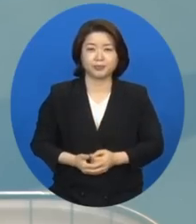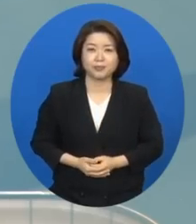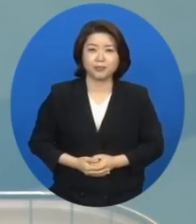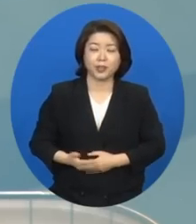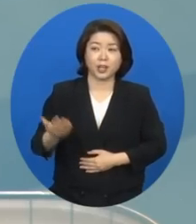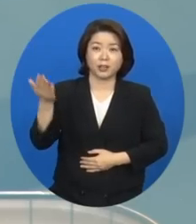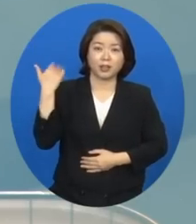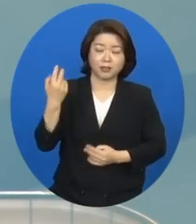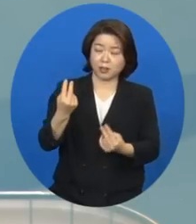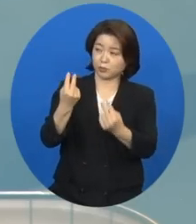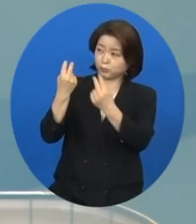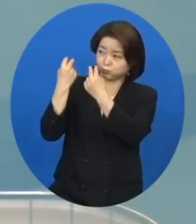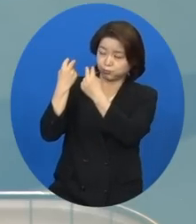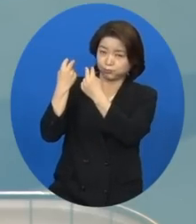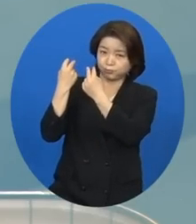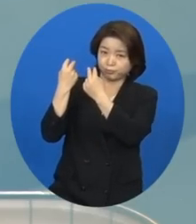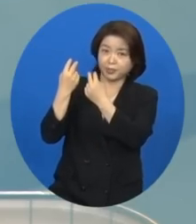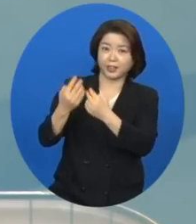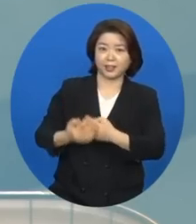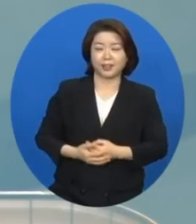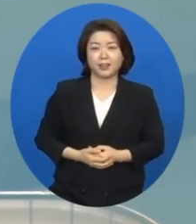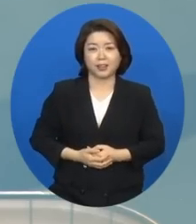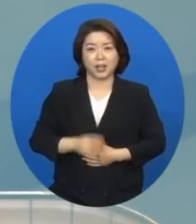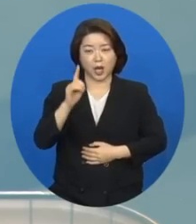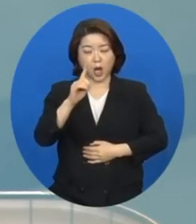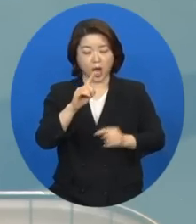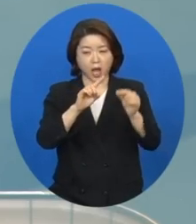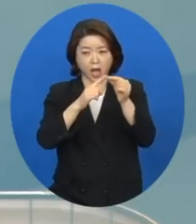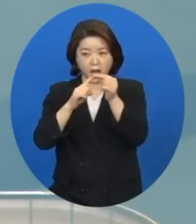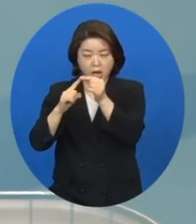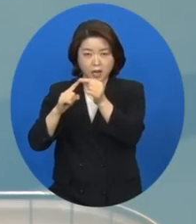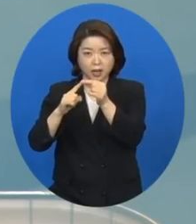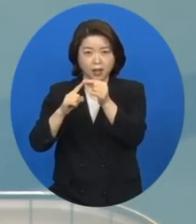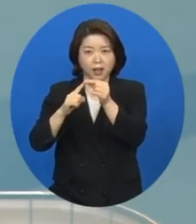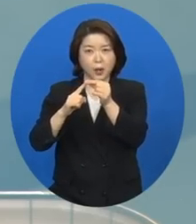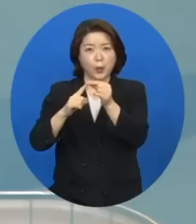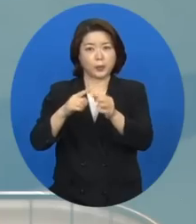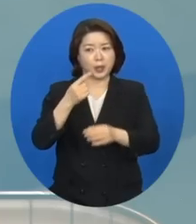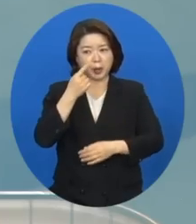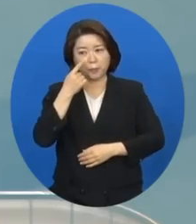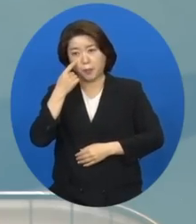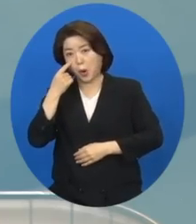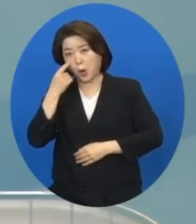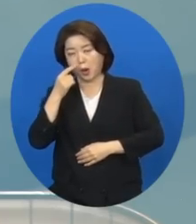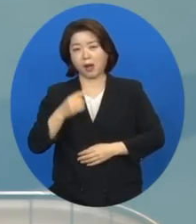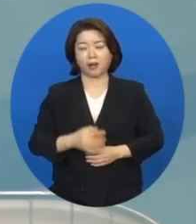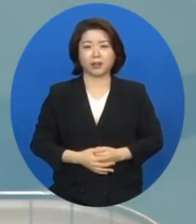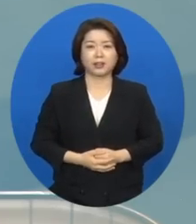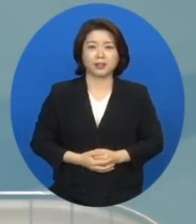시간을 돌아보면서 한 글귀가 제 눈에 들어왔는데